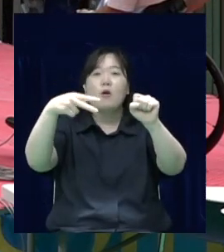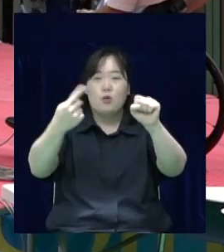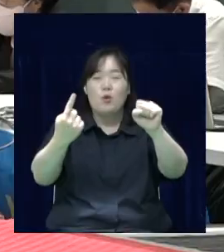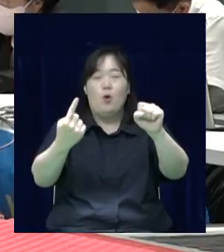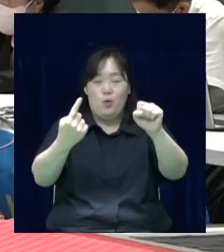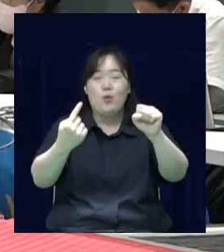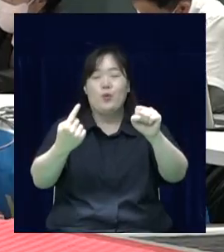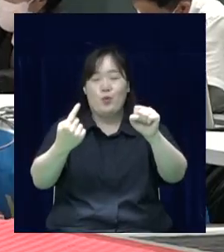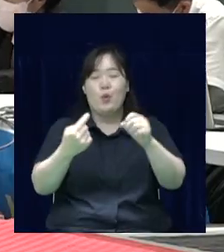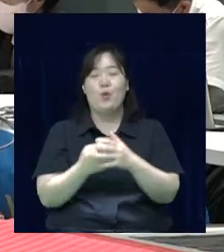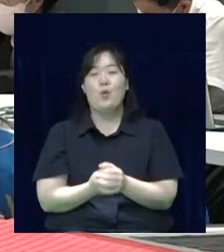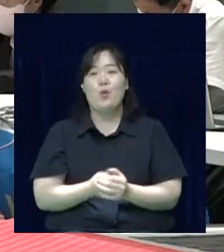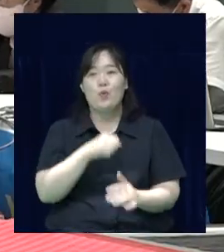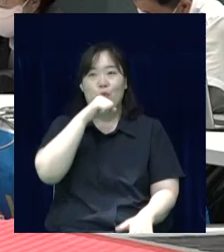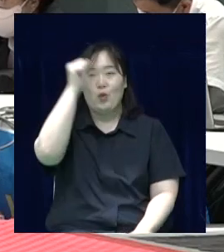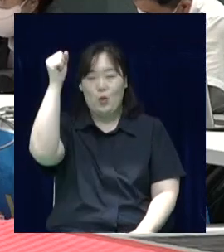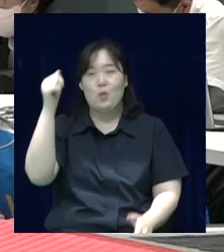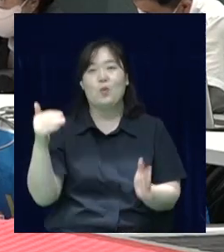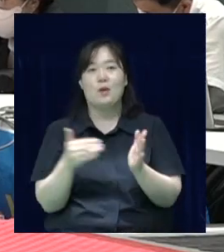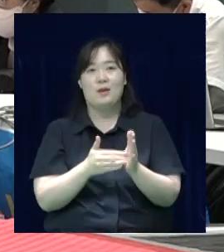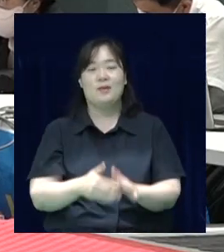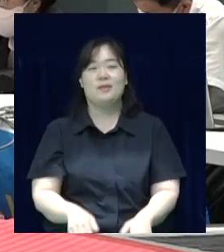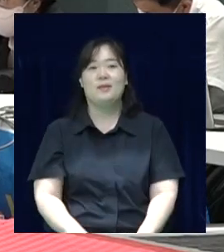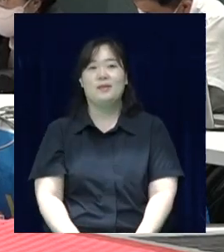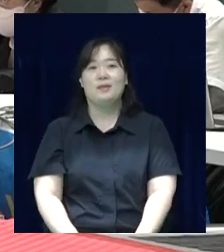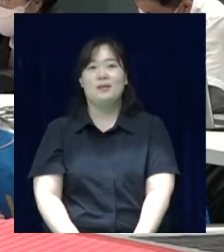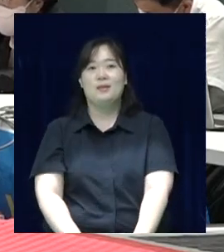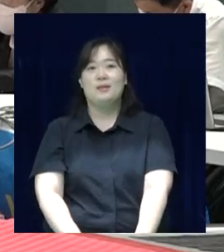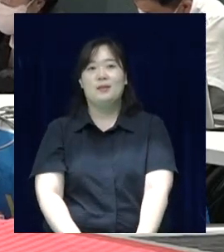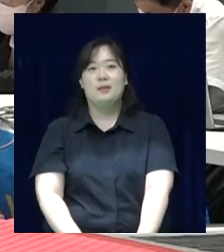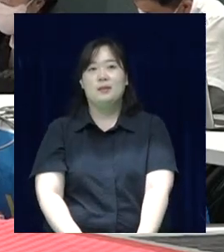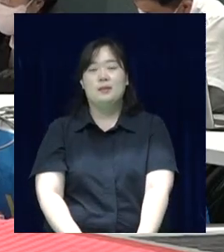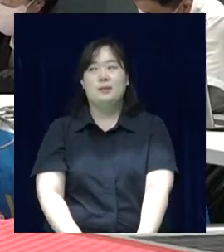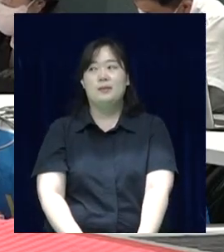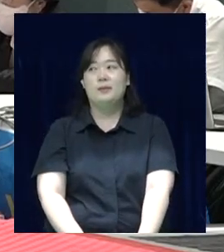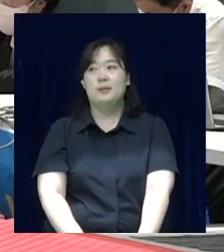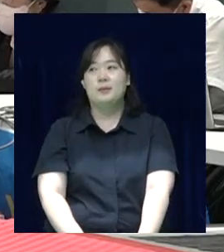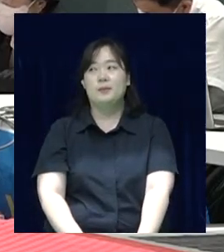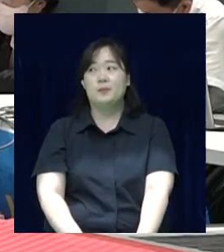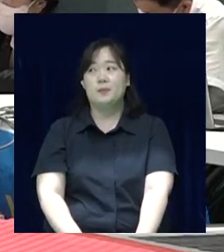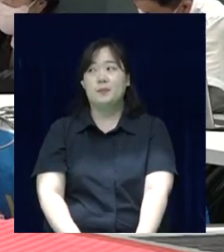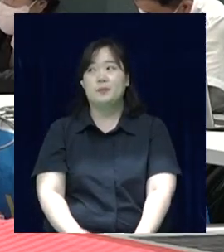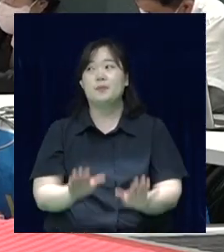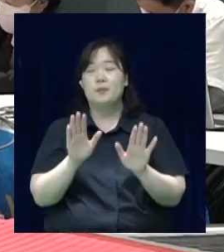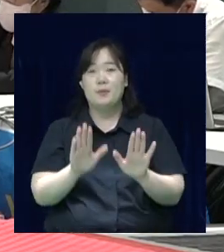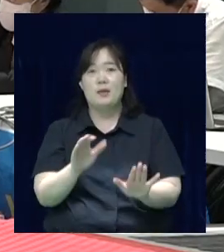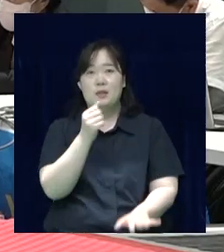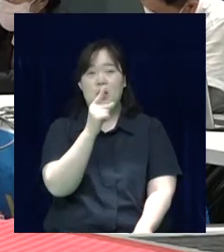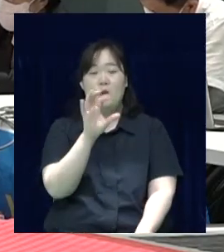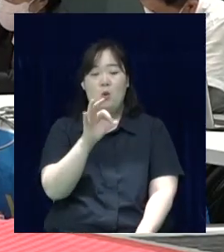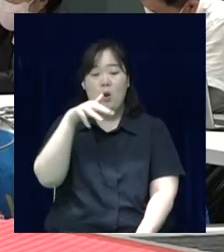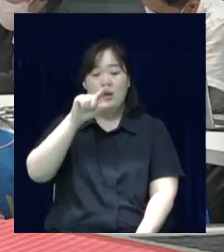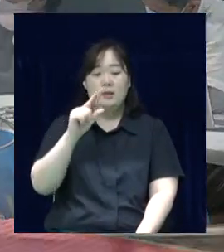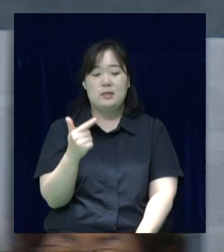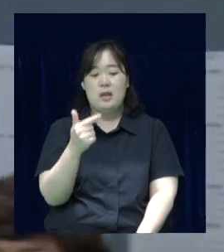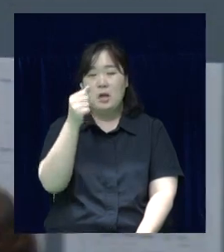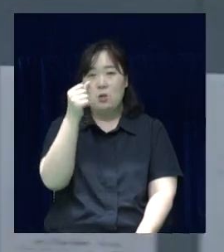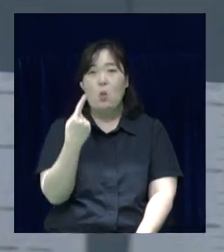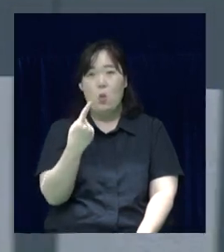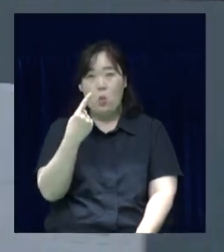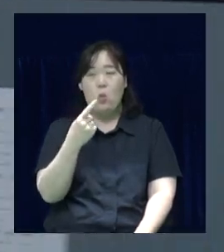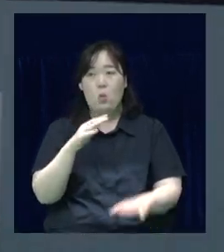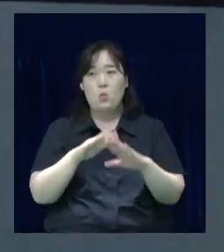확실하게 밀어붙이는 힘이 또 좋았던 예. 모습이었습니다. 자, 그리고 이제 황찬우 선수가